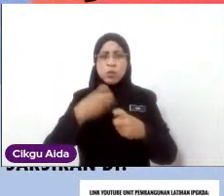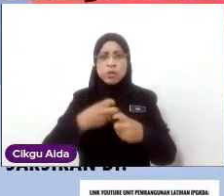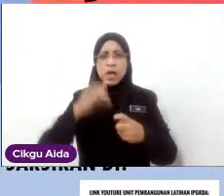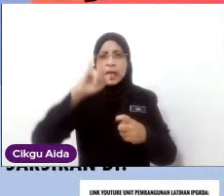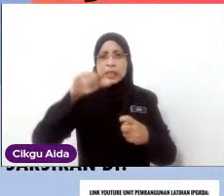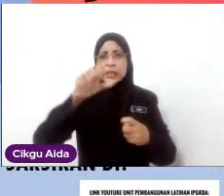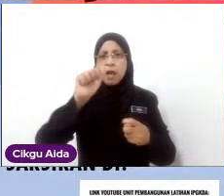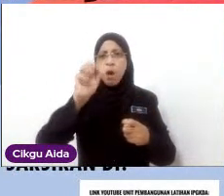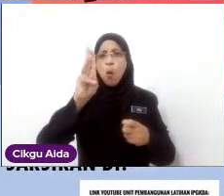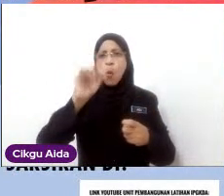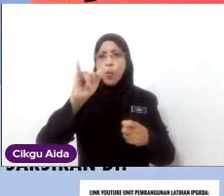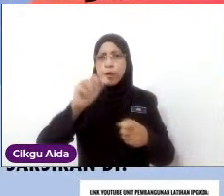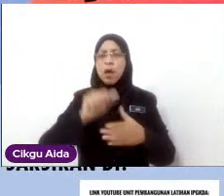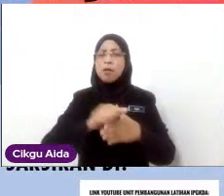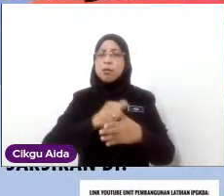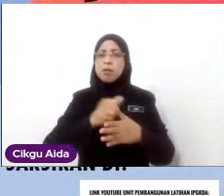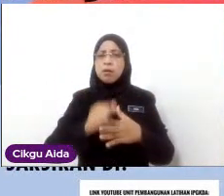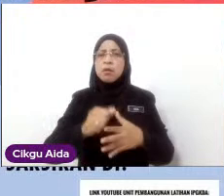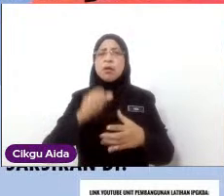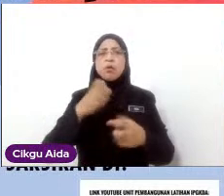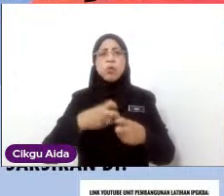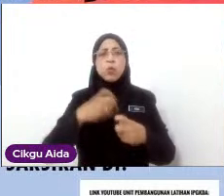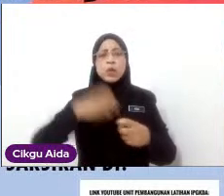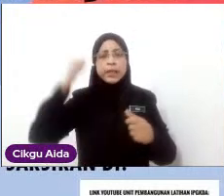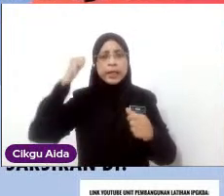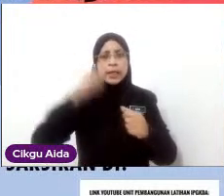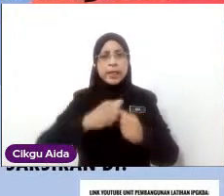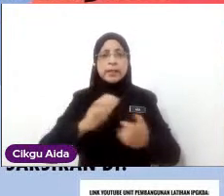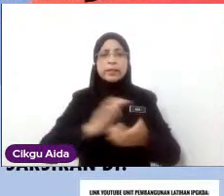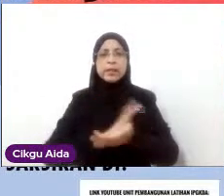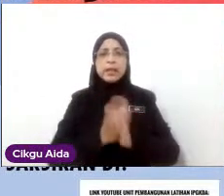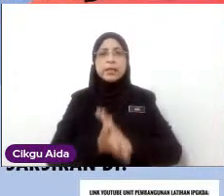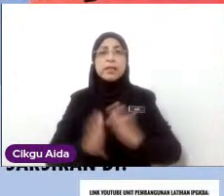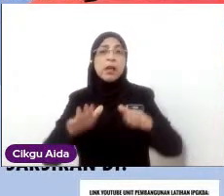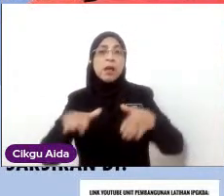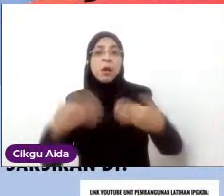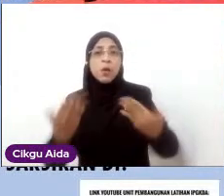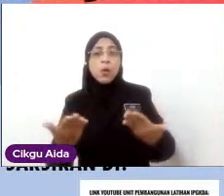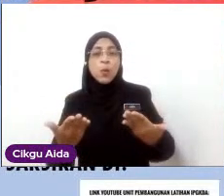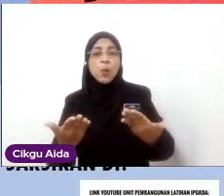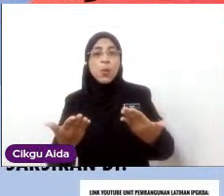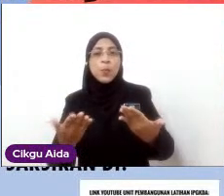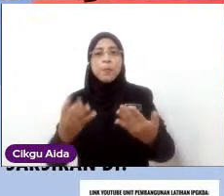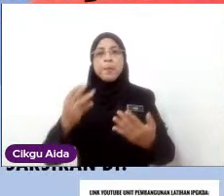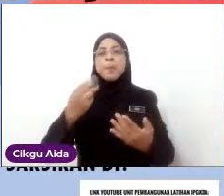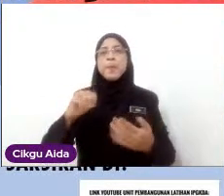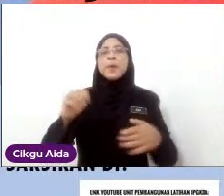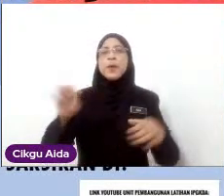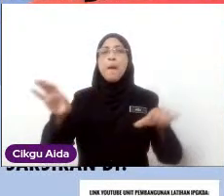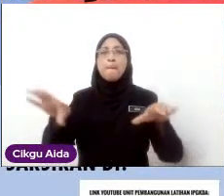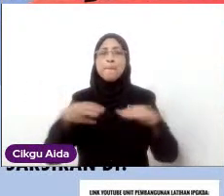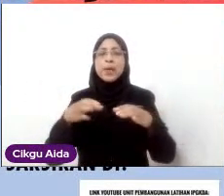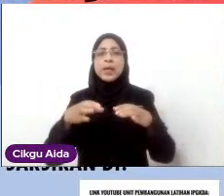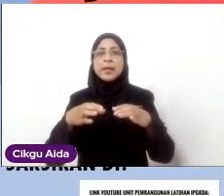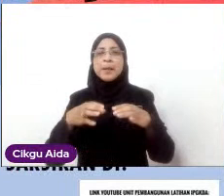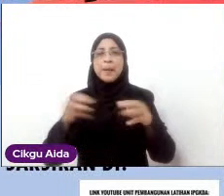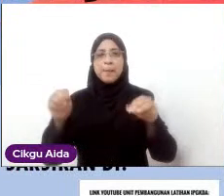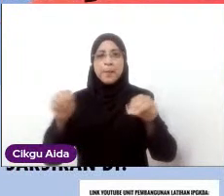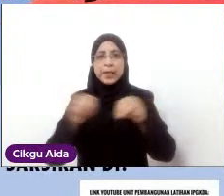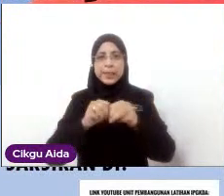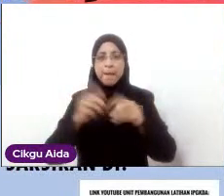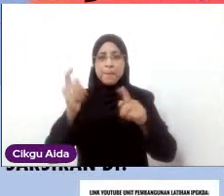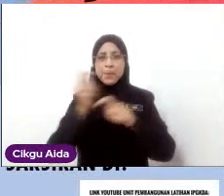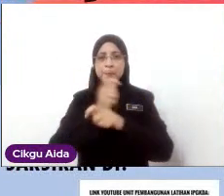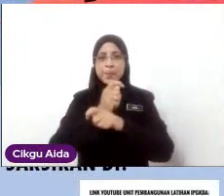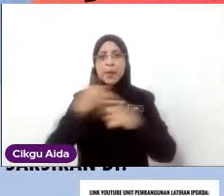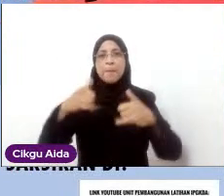antara yang diorang susah nak ingat. Okay, jadi macam mana dia nak buat? Dia buat ni macam lebih kurang pertandingan, lebih kurang permainan sahiba.